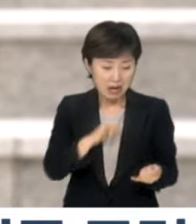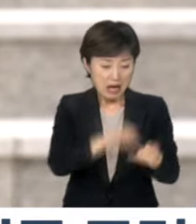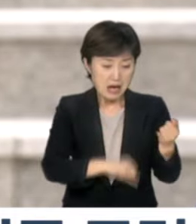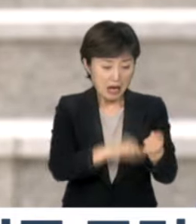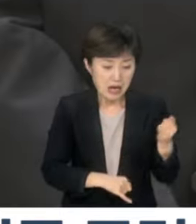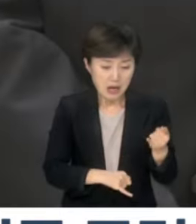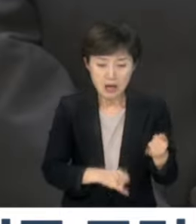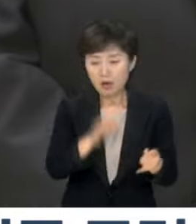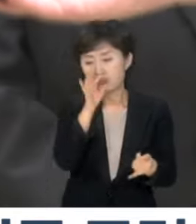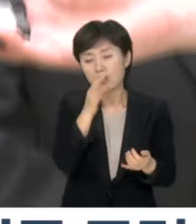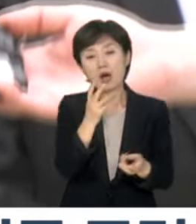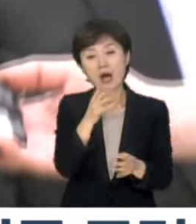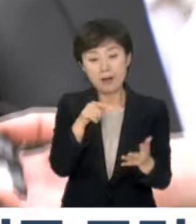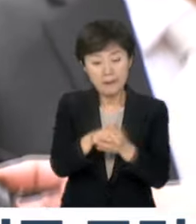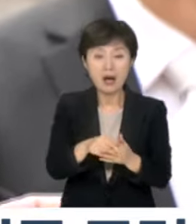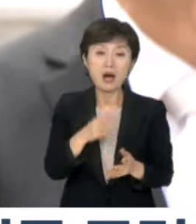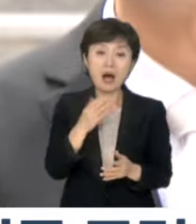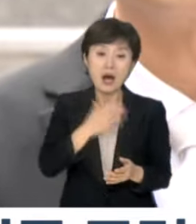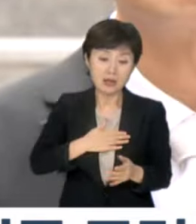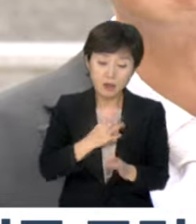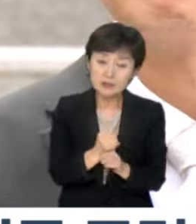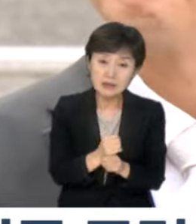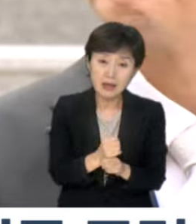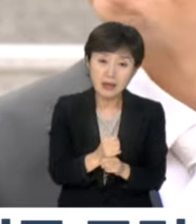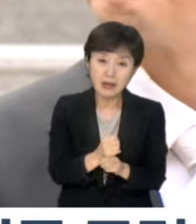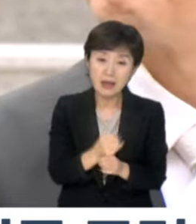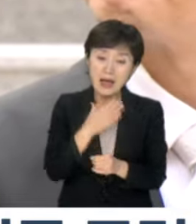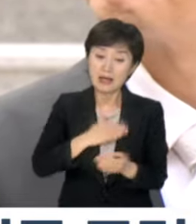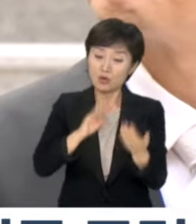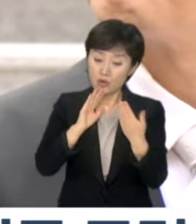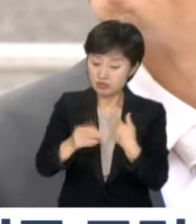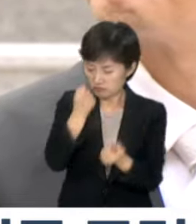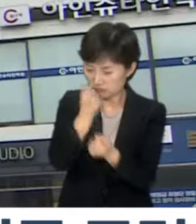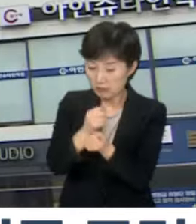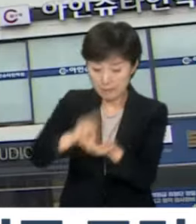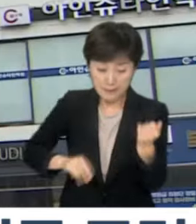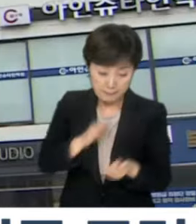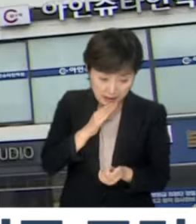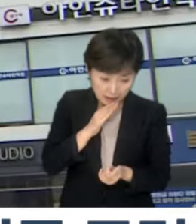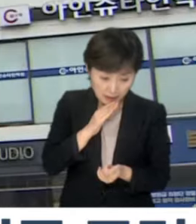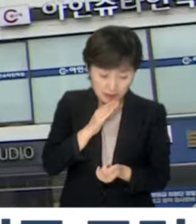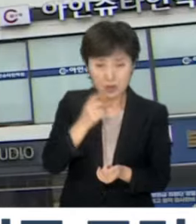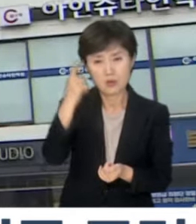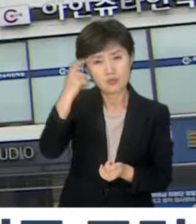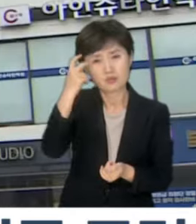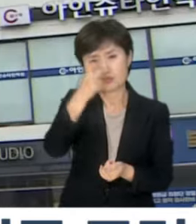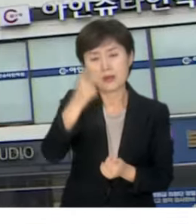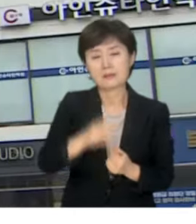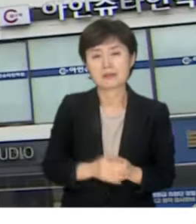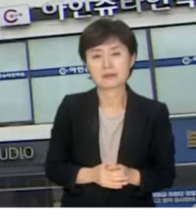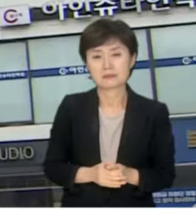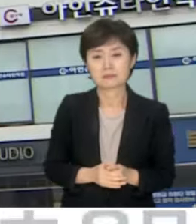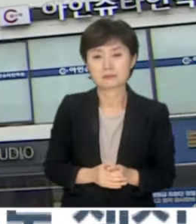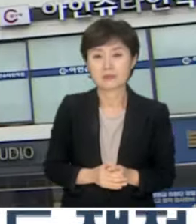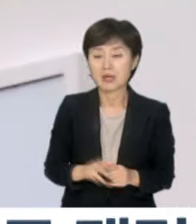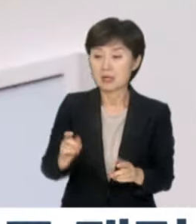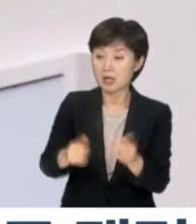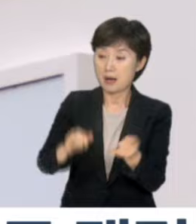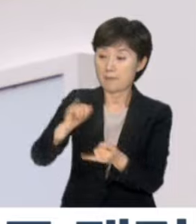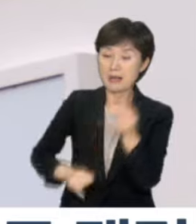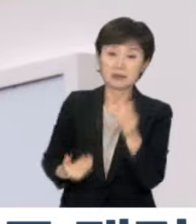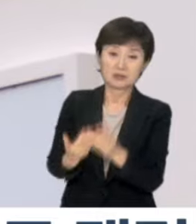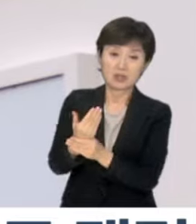언제부터 인지했고 알고 난 뒤에도 판매 행위를 계속했냐는 겁니다. 팀F는 정산 지연 사태가 터지기